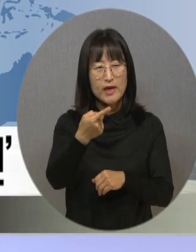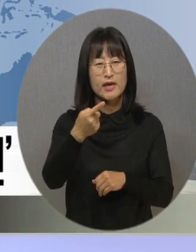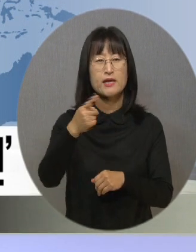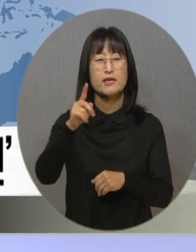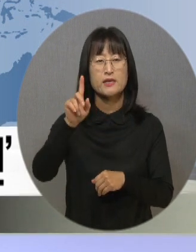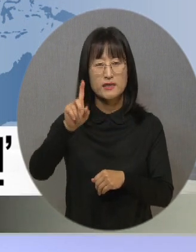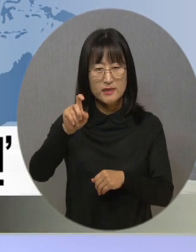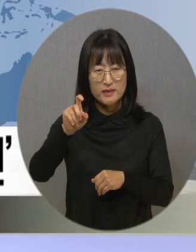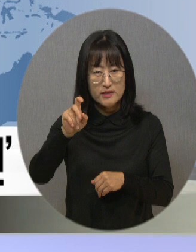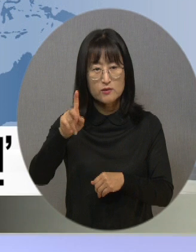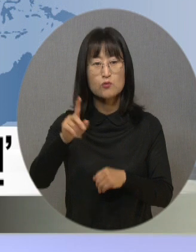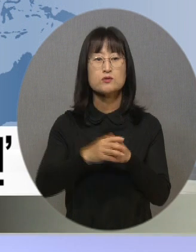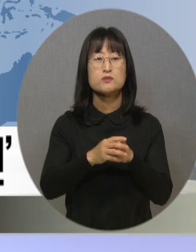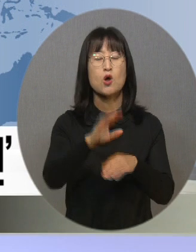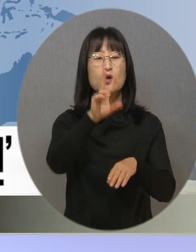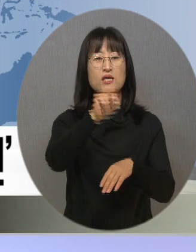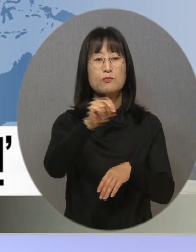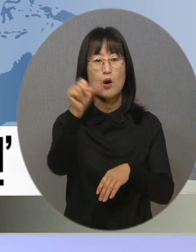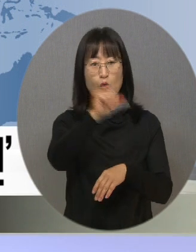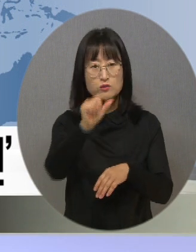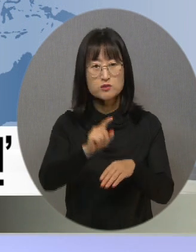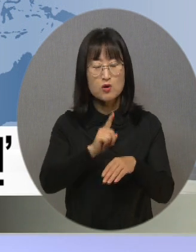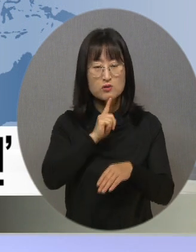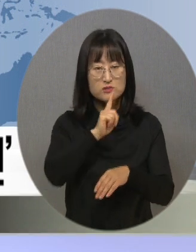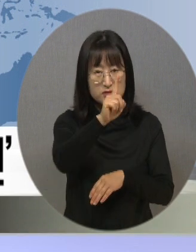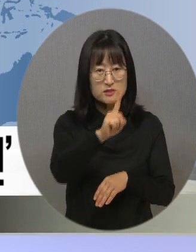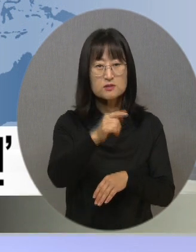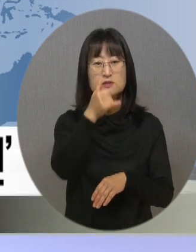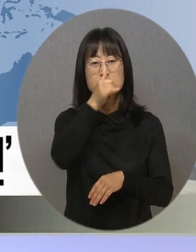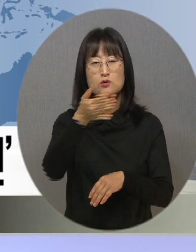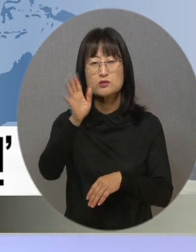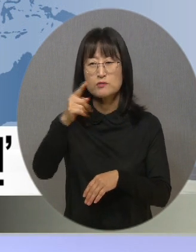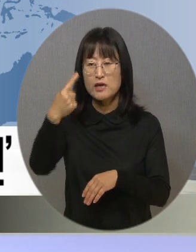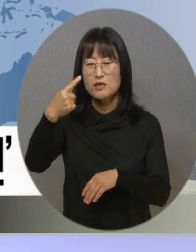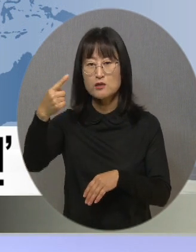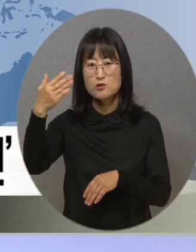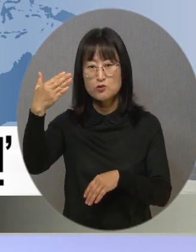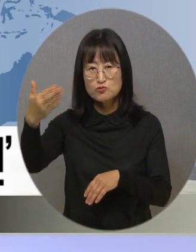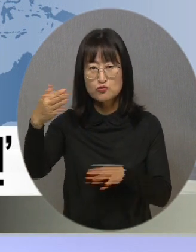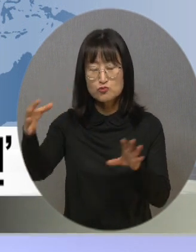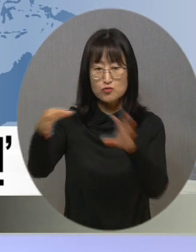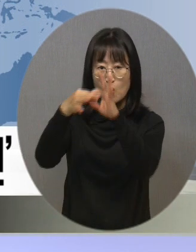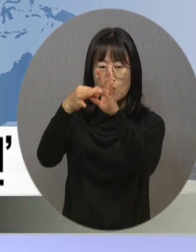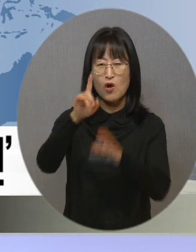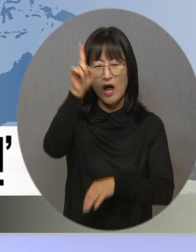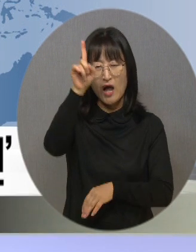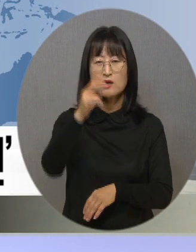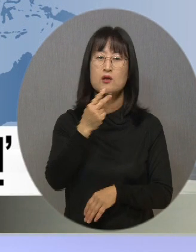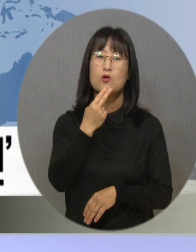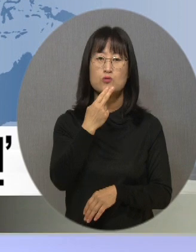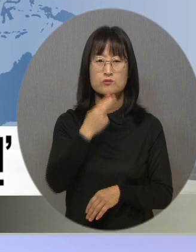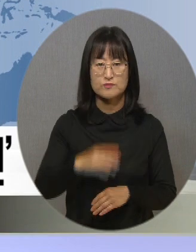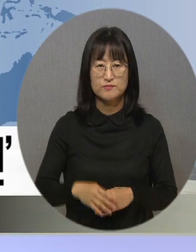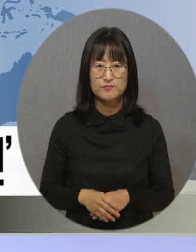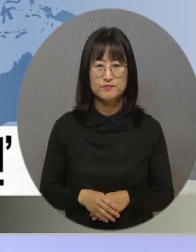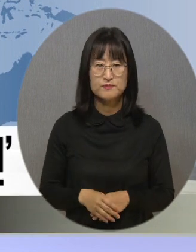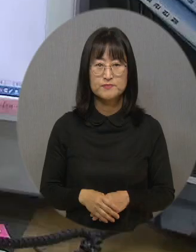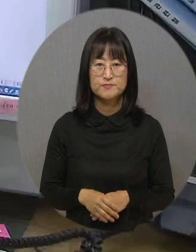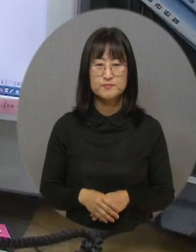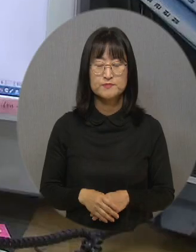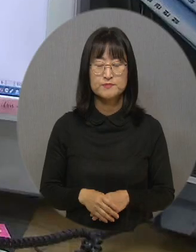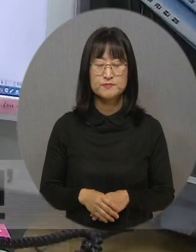건의 응급 호출이 발생했는데 119 연계 건수는 단 한 건도 없는 것으로 나타났습니다.